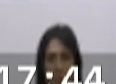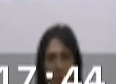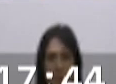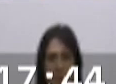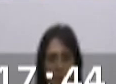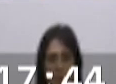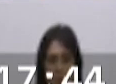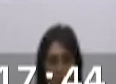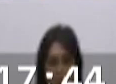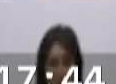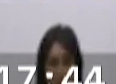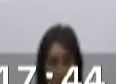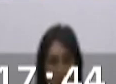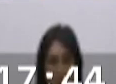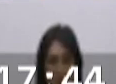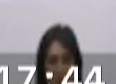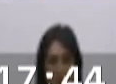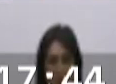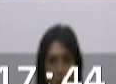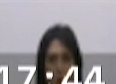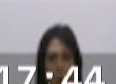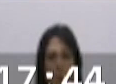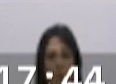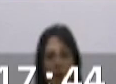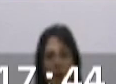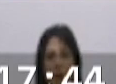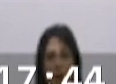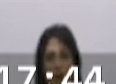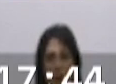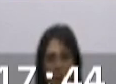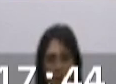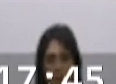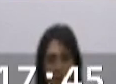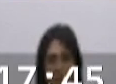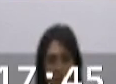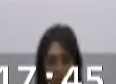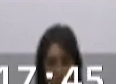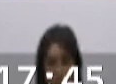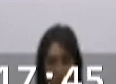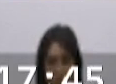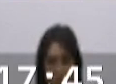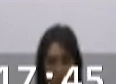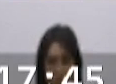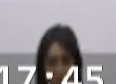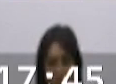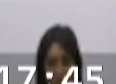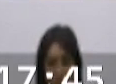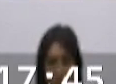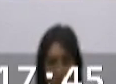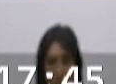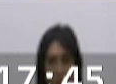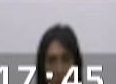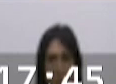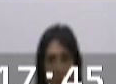მიმართვიანობაც გაზრდილია, მათ შორის პოსტოპერაციული შემთხვევების გამო, საჩივარი სამედიცინო პერსონალის მიმართ. ამაზეც იქნებ გვითხრათ,